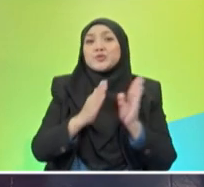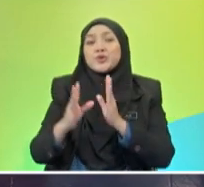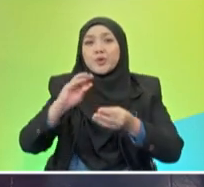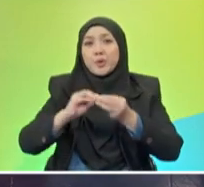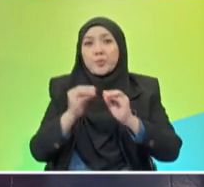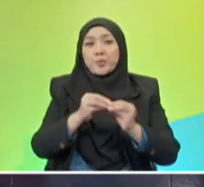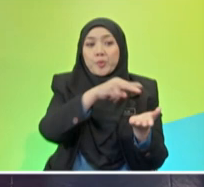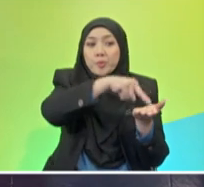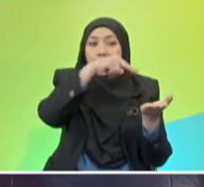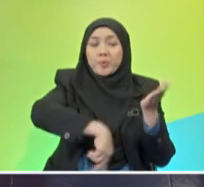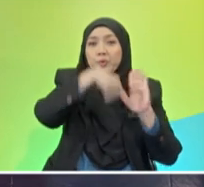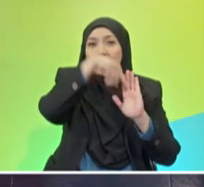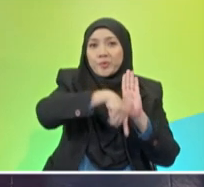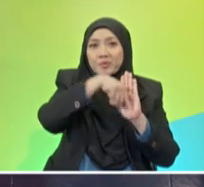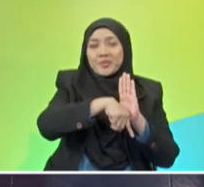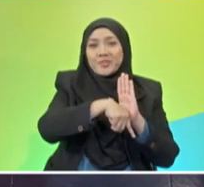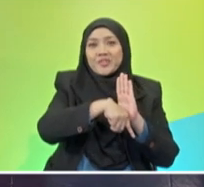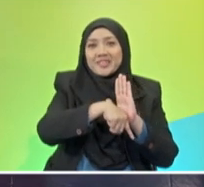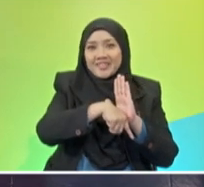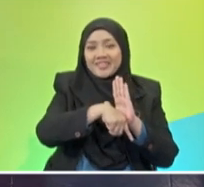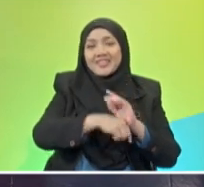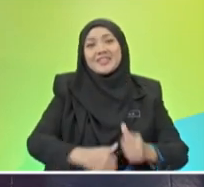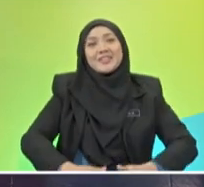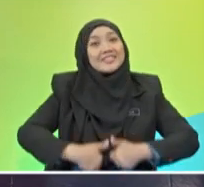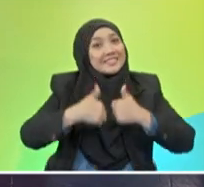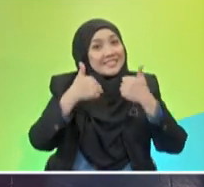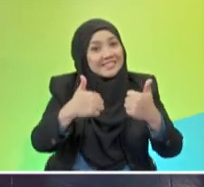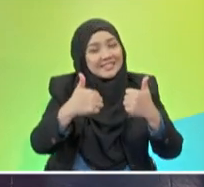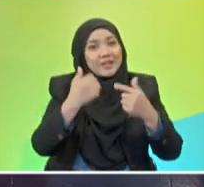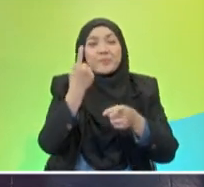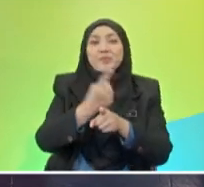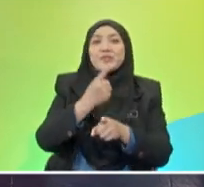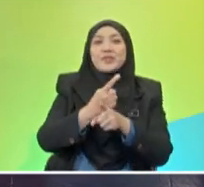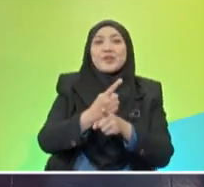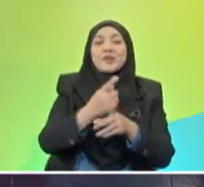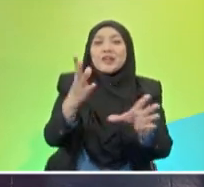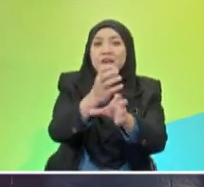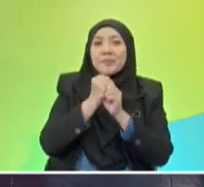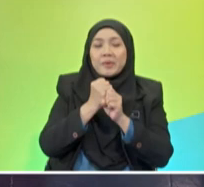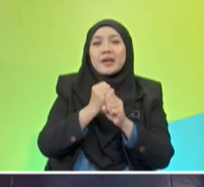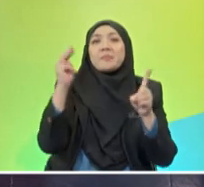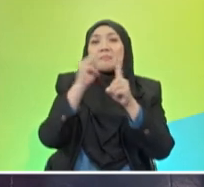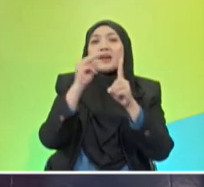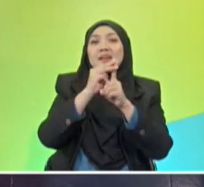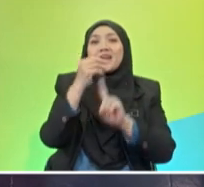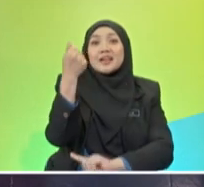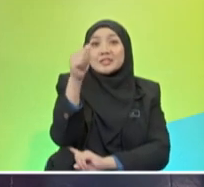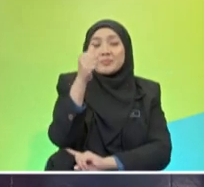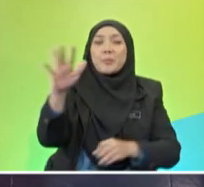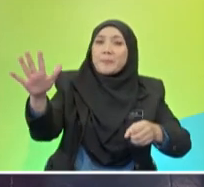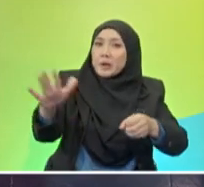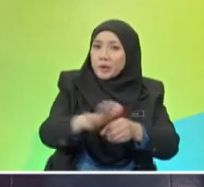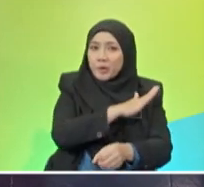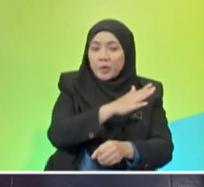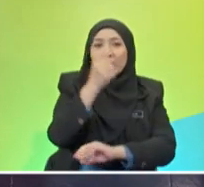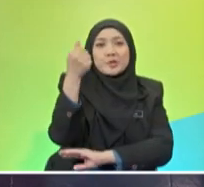tak, cikgu? Betul. Yes. Dapat berjaya dah, Chris. Berjaya dapat markah berapa, cikgu? 10/10. Yes! Markah penuh.